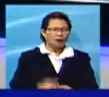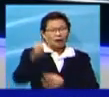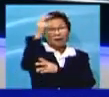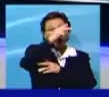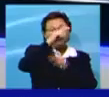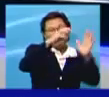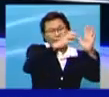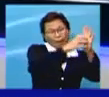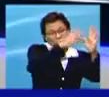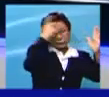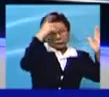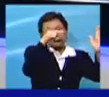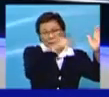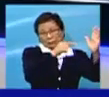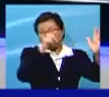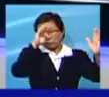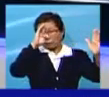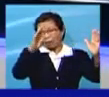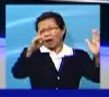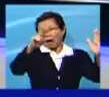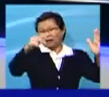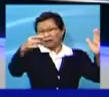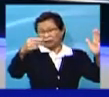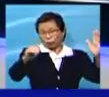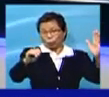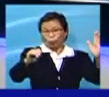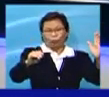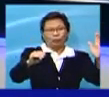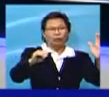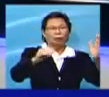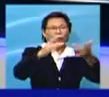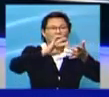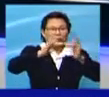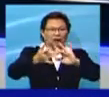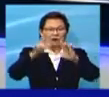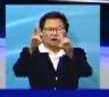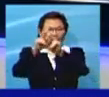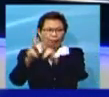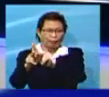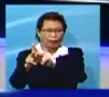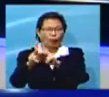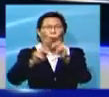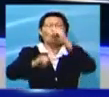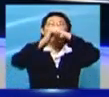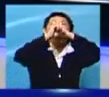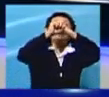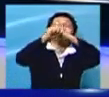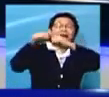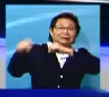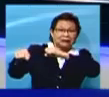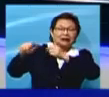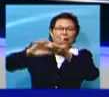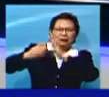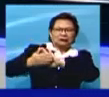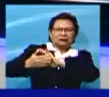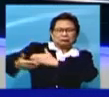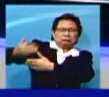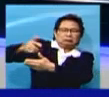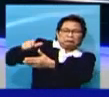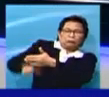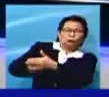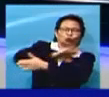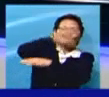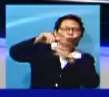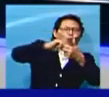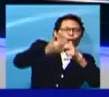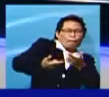Kerajaan PAS Kelantan mendakwa badan bukan kerajaan dikenali sebagai jaringan kampung orang asli Kelantan, jaringan menjadi dalang kepada semua